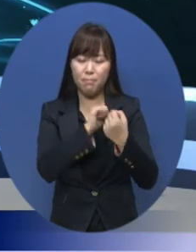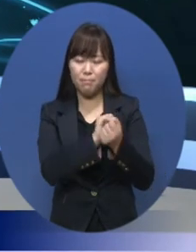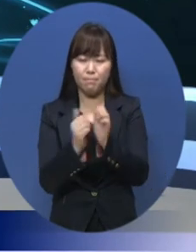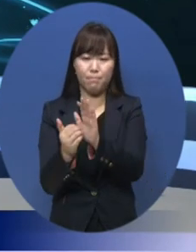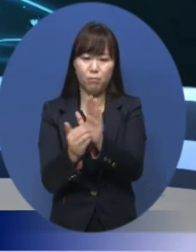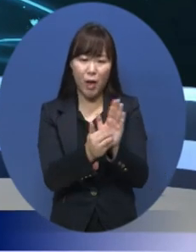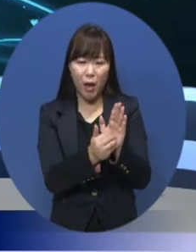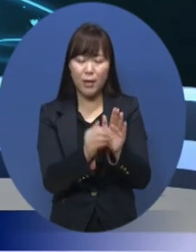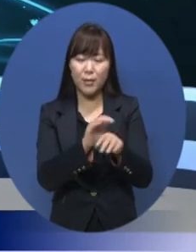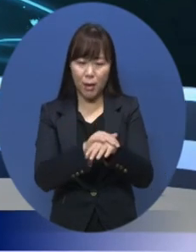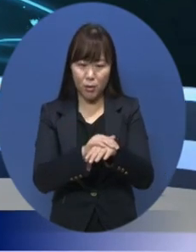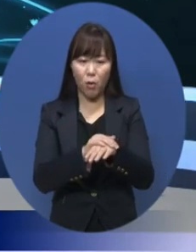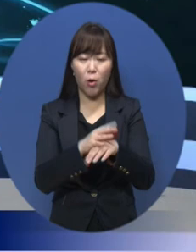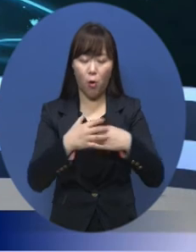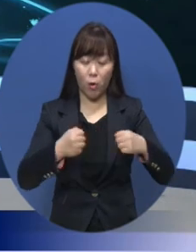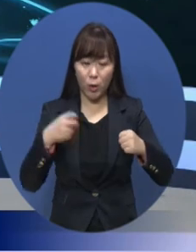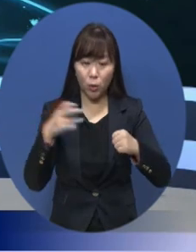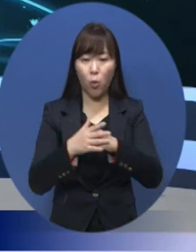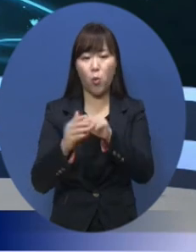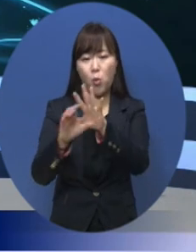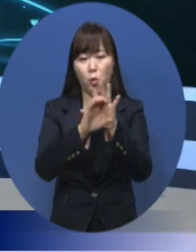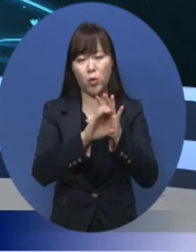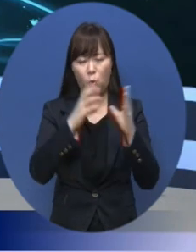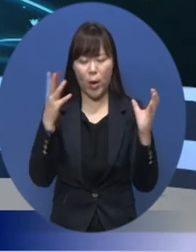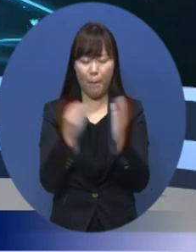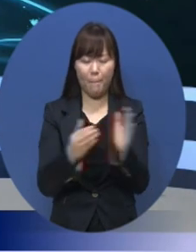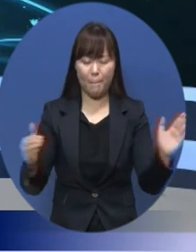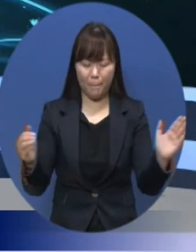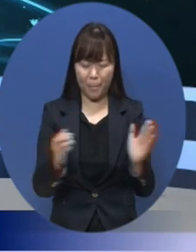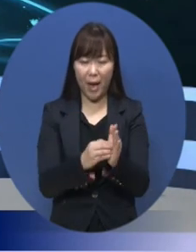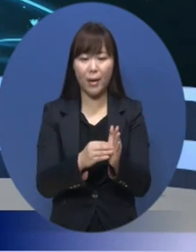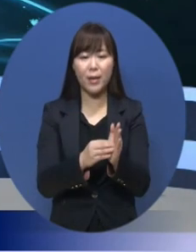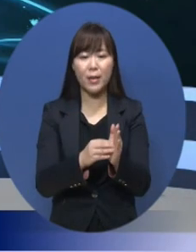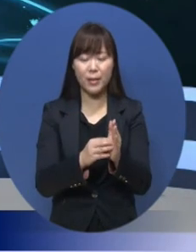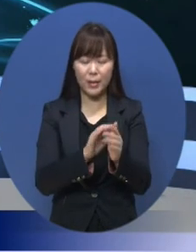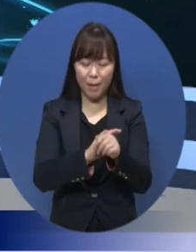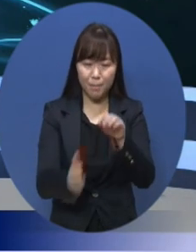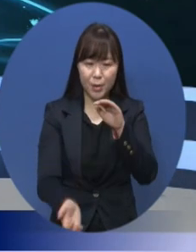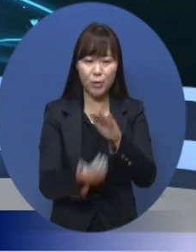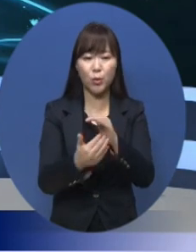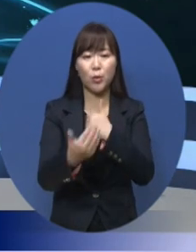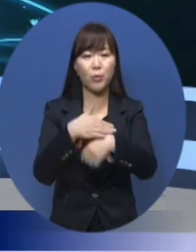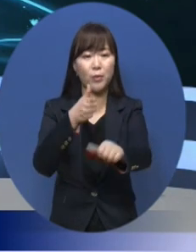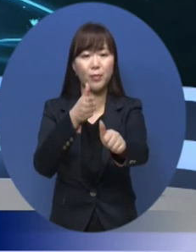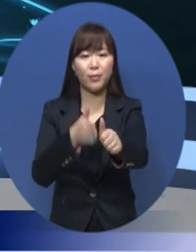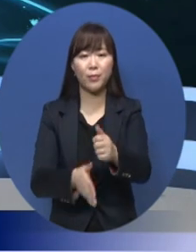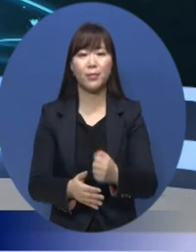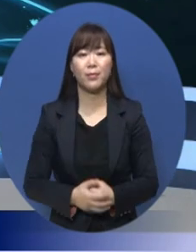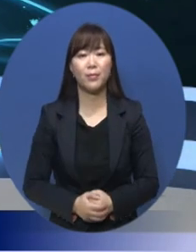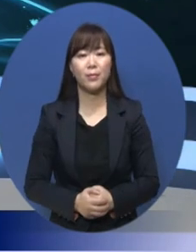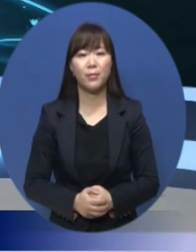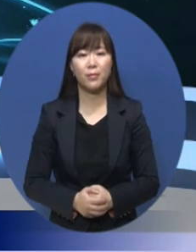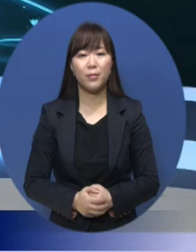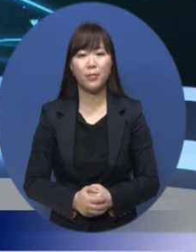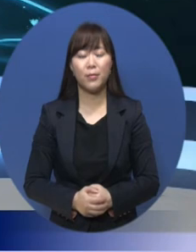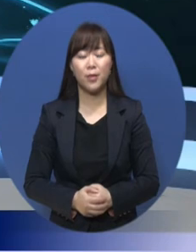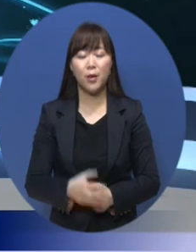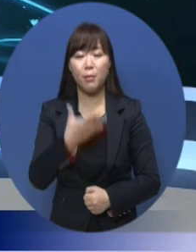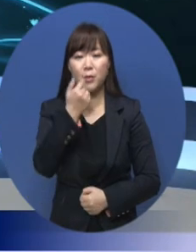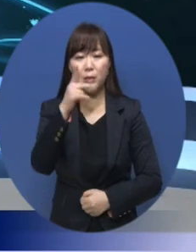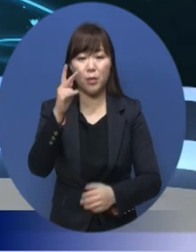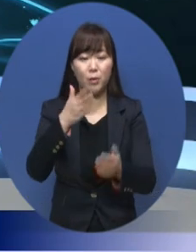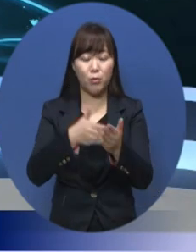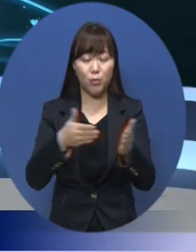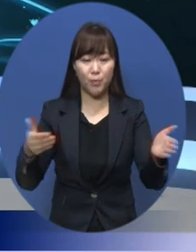지켜서 건강과 더불어 코로나19 종식까지 함께 이룰 수 있도록 협조해 주시기를 당부드립니다. 이상